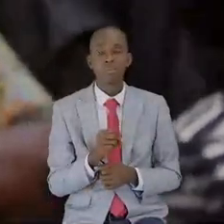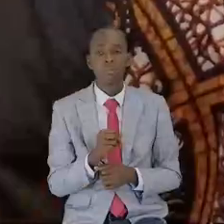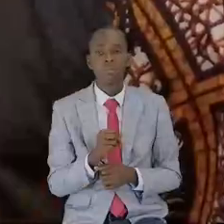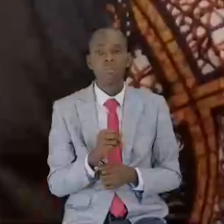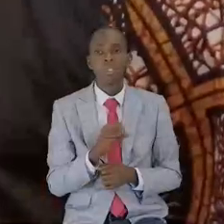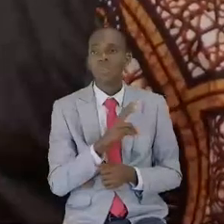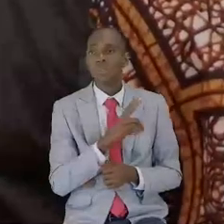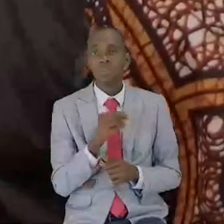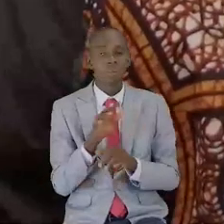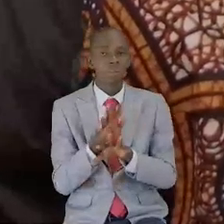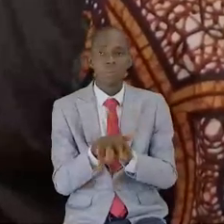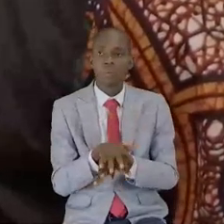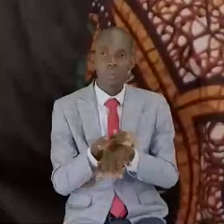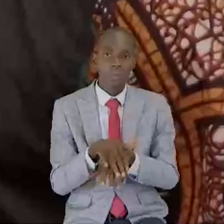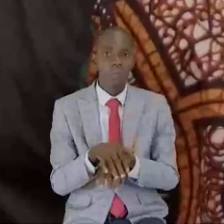Pas d'hypocrisie.